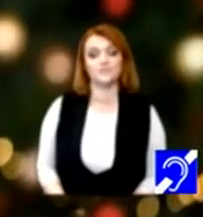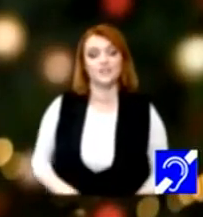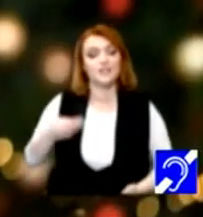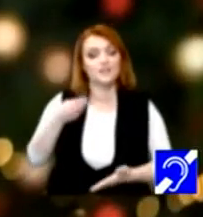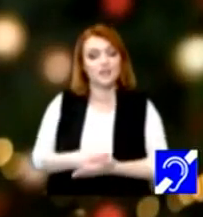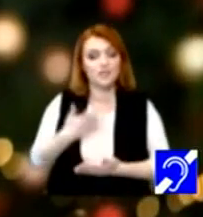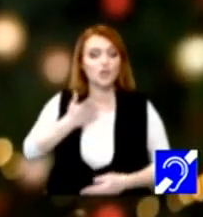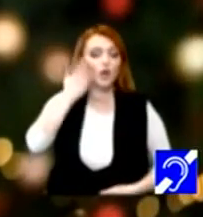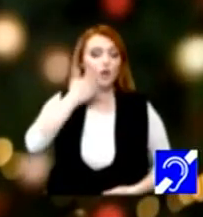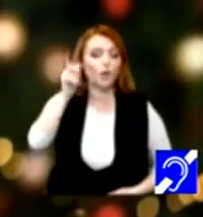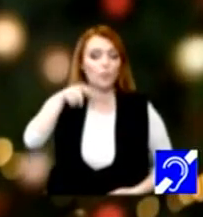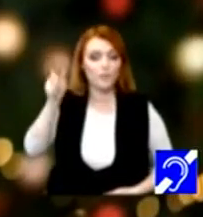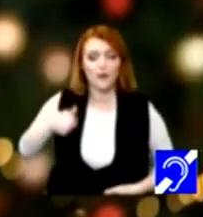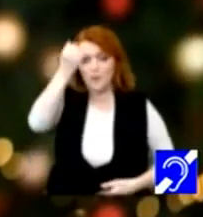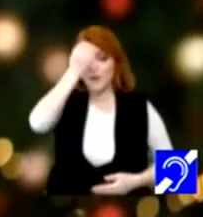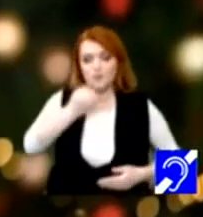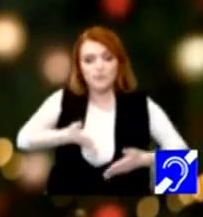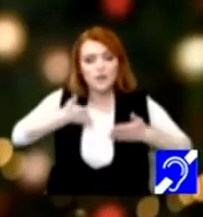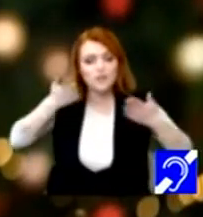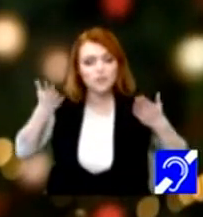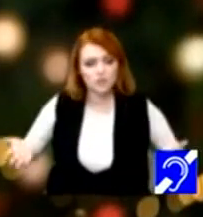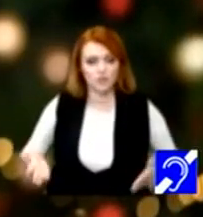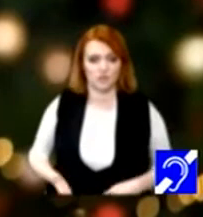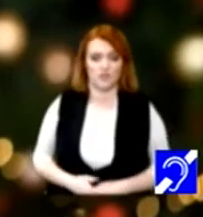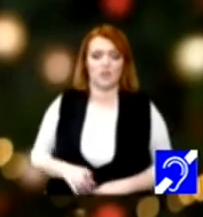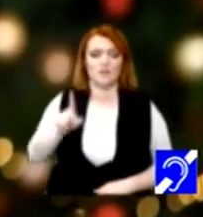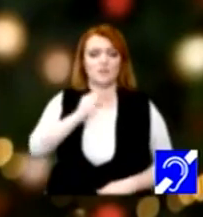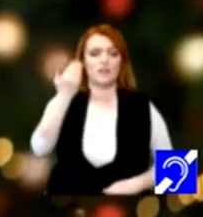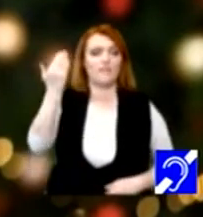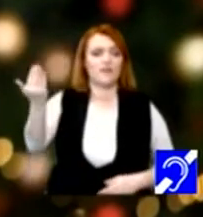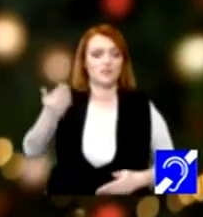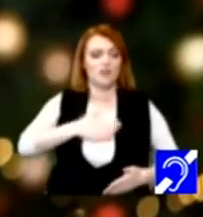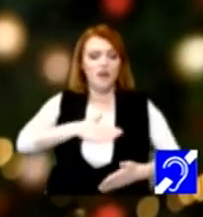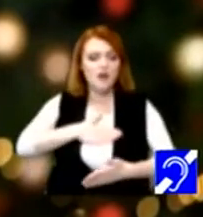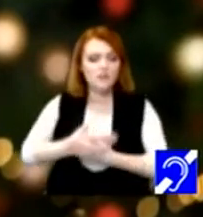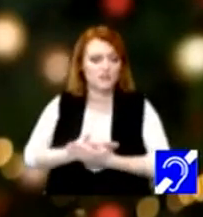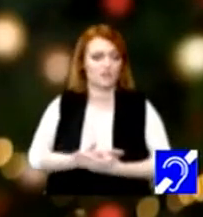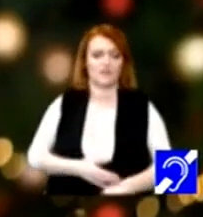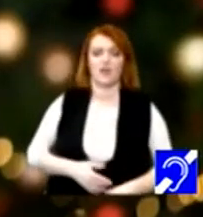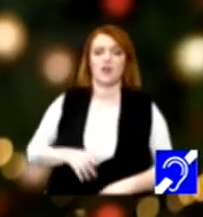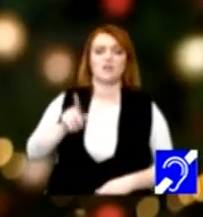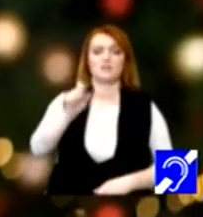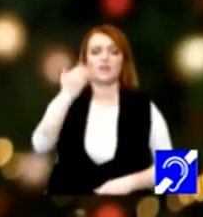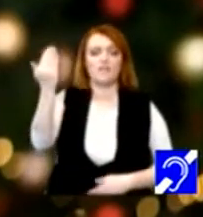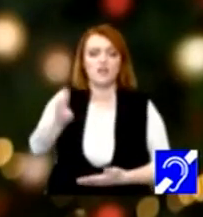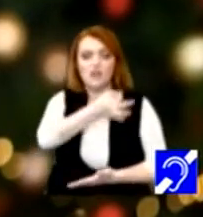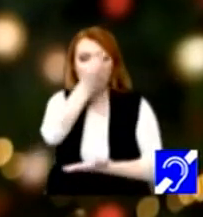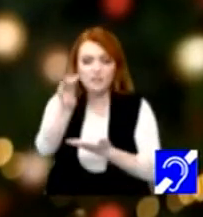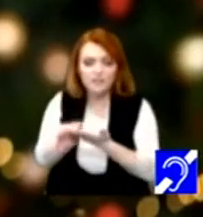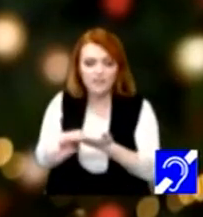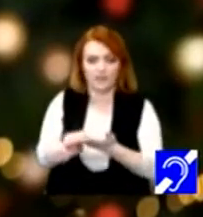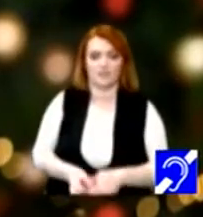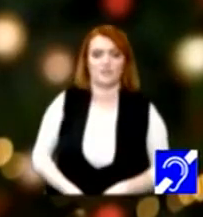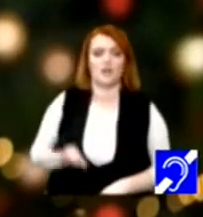Dragi români, vă mulțumesc pentru sacrificiile făcute, pentru responsabilitate